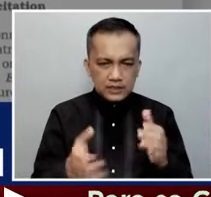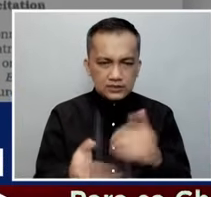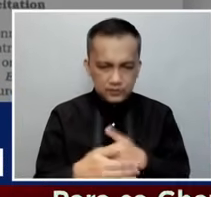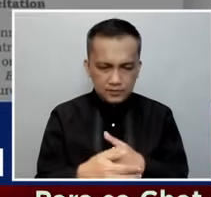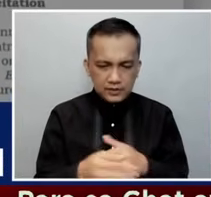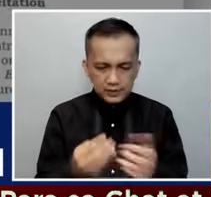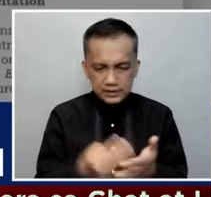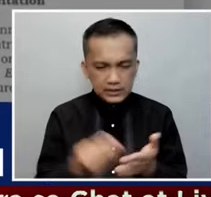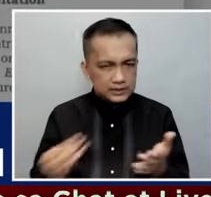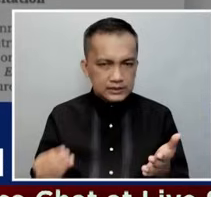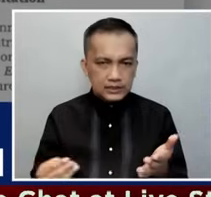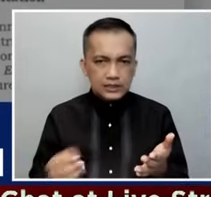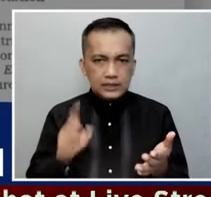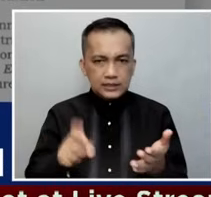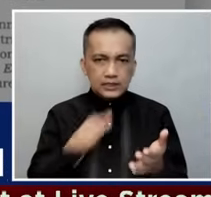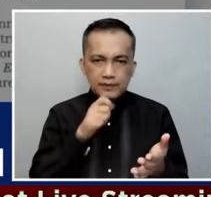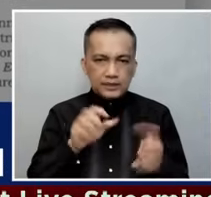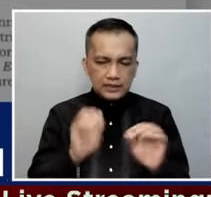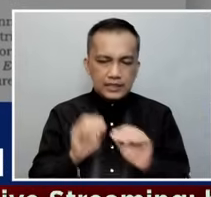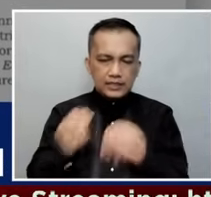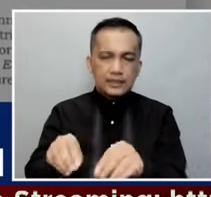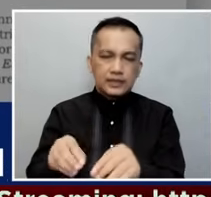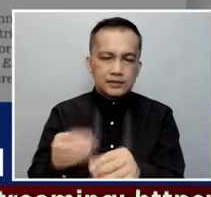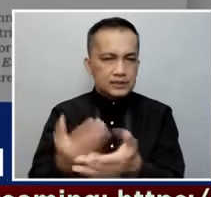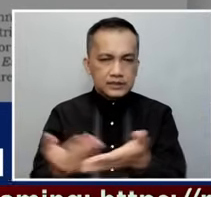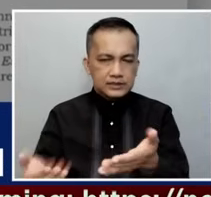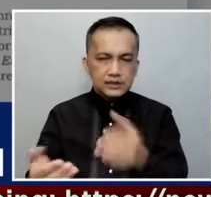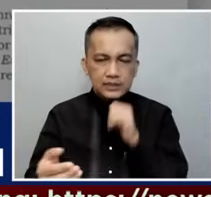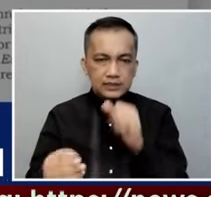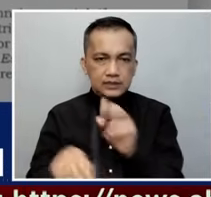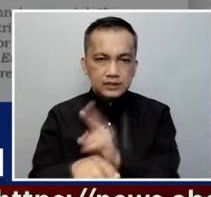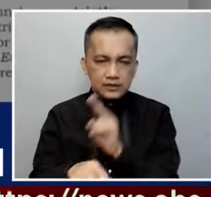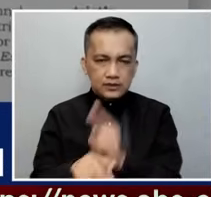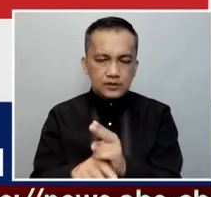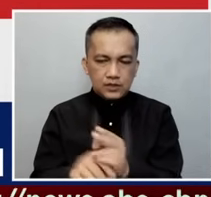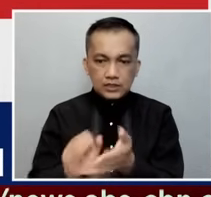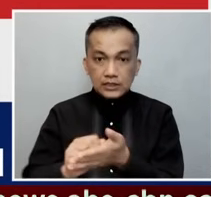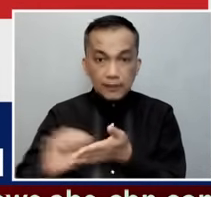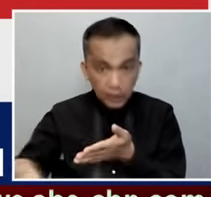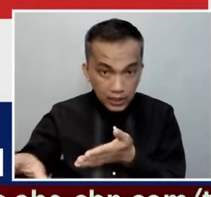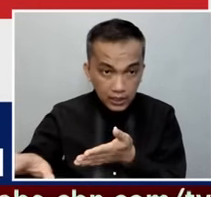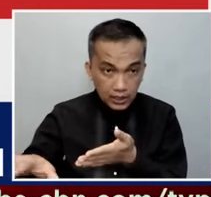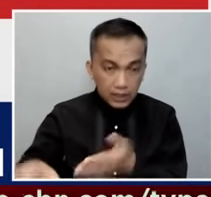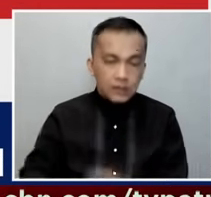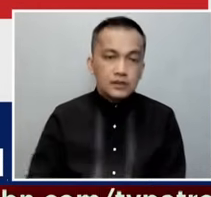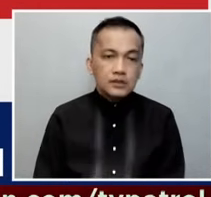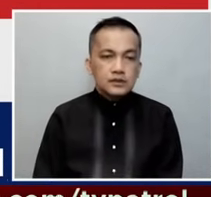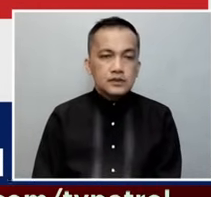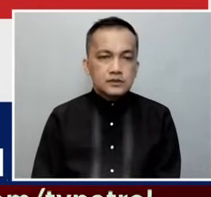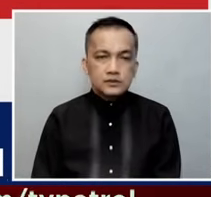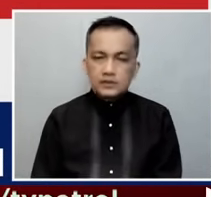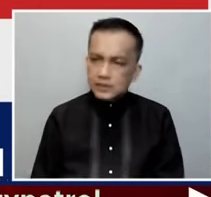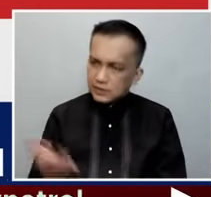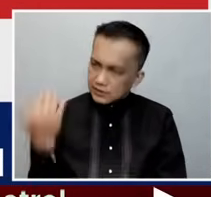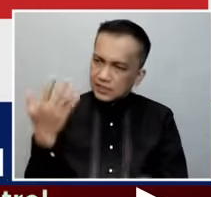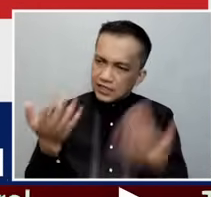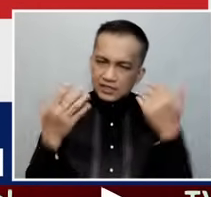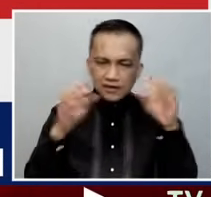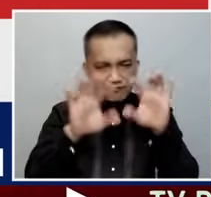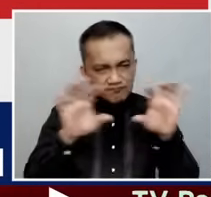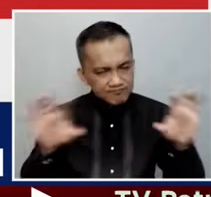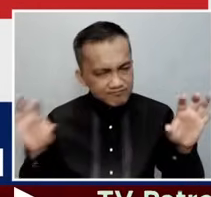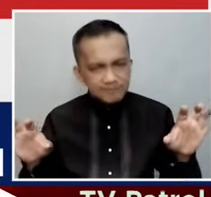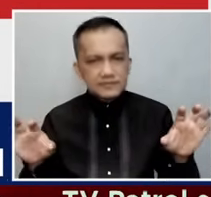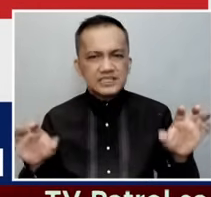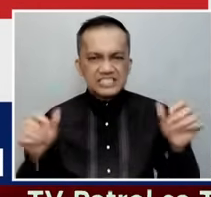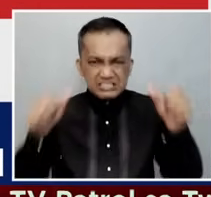at hindi dapat nilalagyan ng mga bagay na hindi na ginagamit o itatapon na. So alisin yung mga decoration, mga